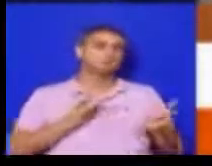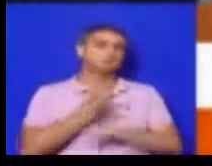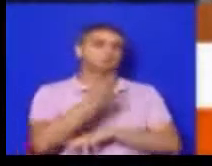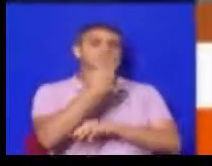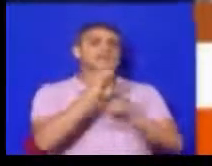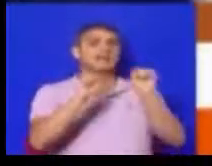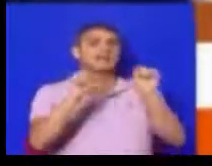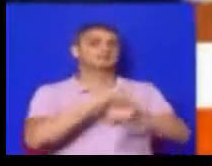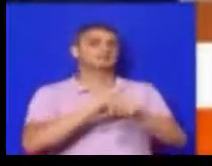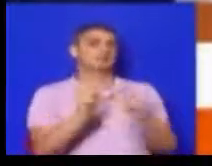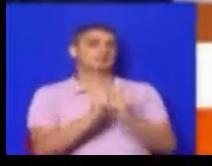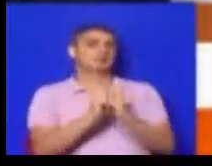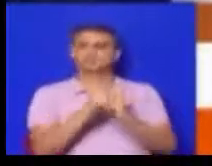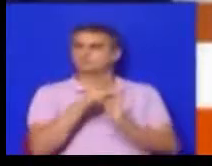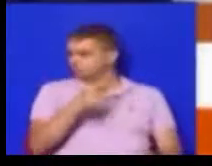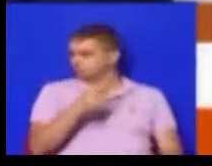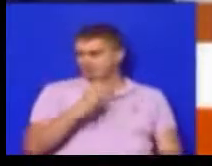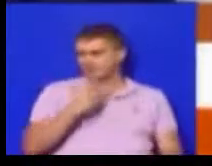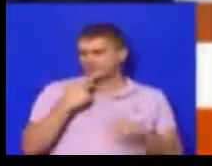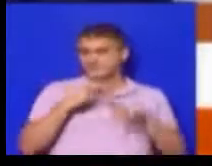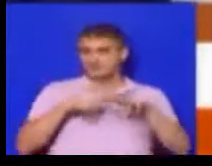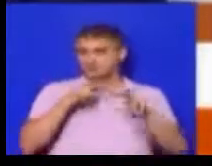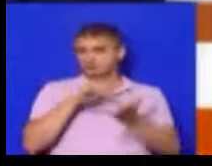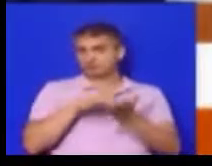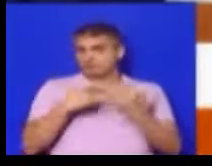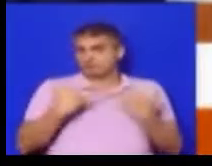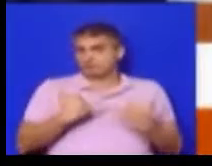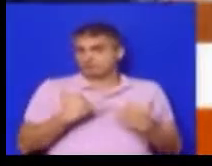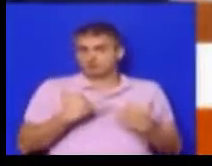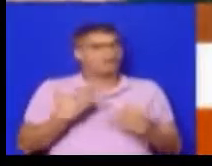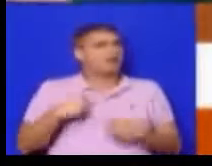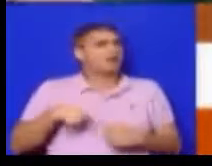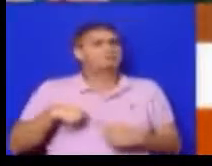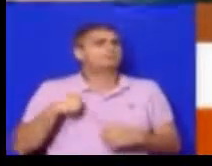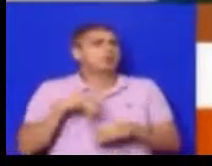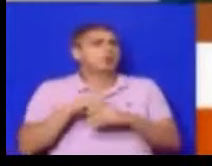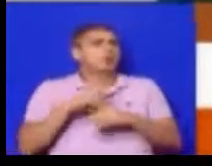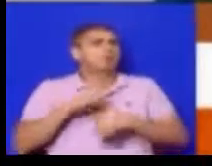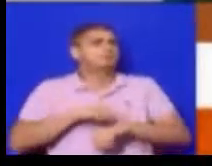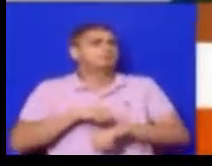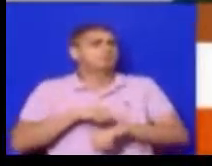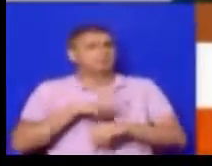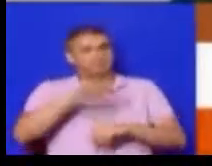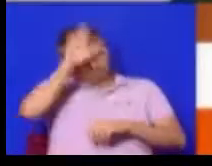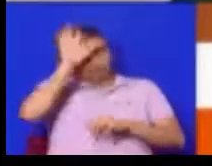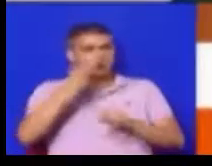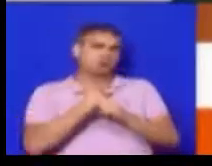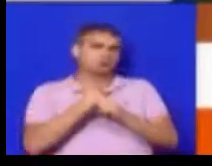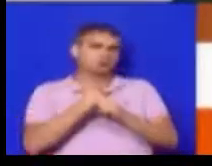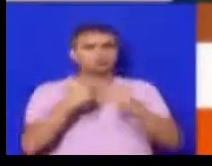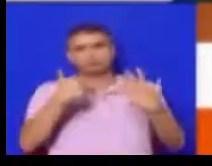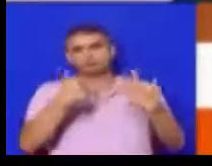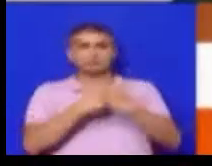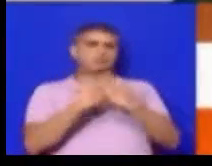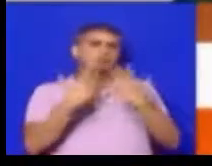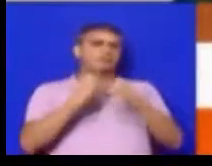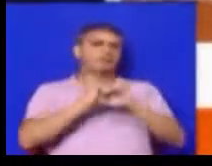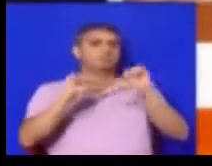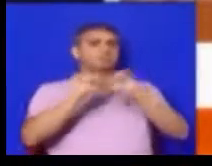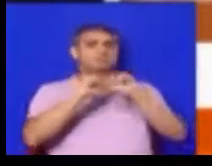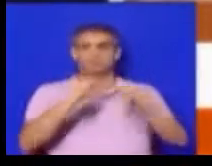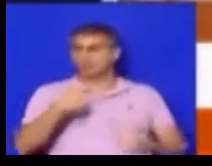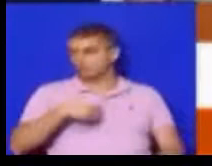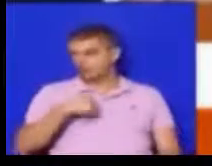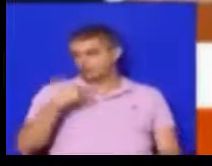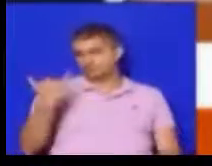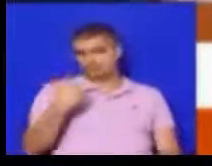מאוד קצר. אוקיי, שזה בעצם המצב שהיא נמצאת פה כעת, נכון? כמה זמן, תוך כמה זמן איראן יכולה לייצר 6-7 פצצות? תראי, אנחנו בדרך